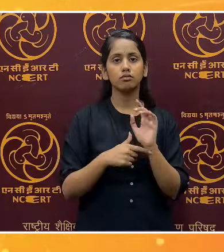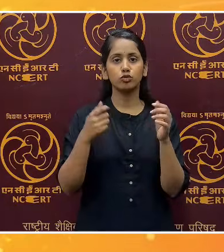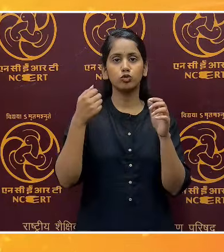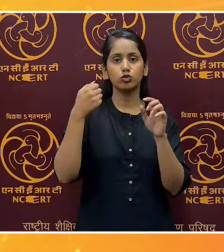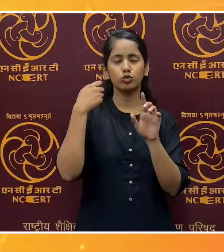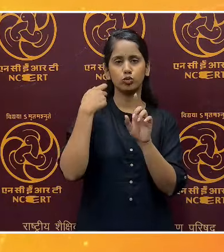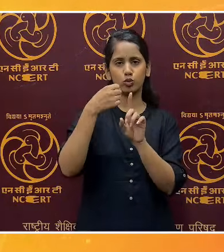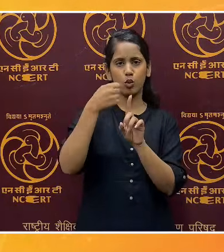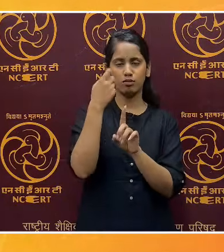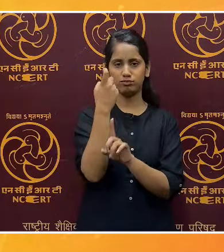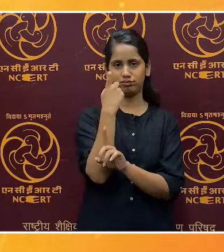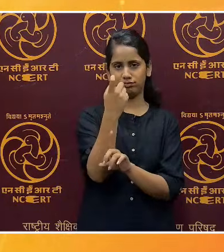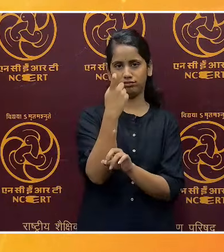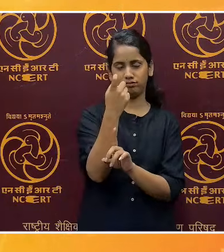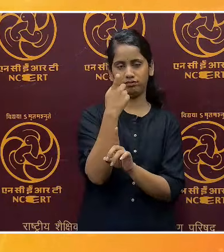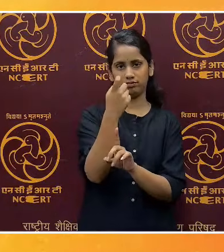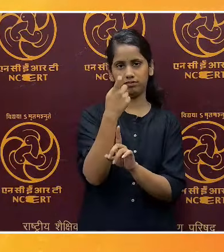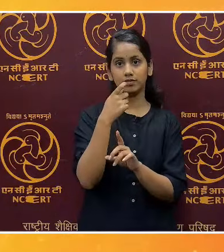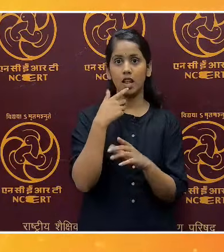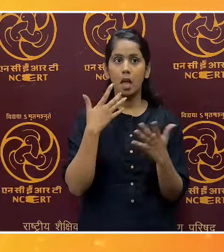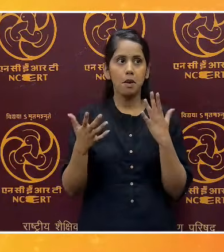लगता है चाचा जी आ गए।